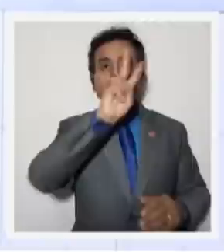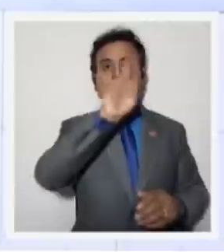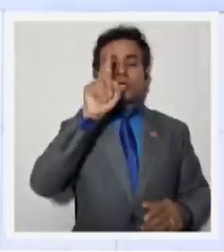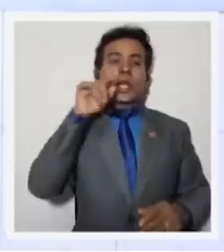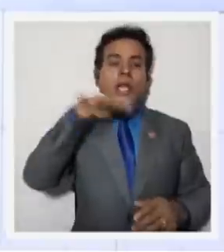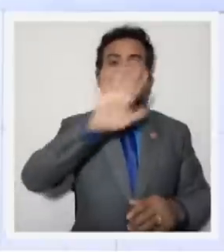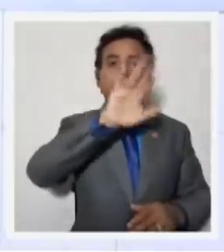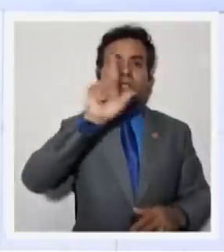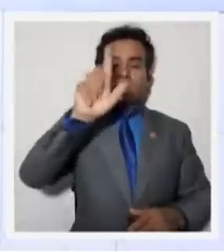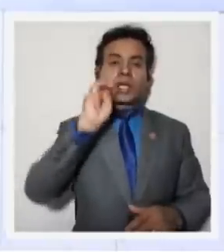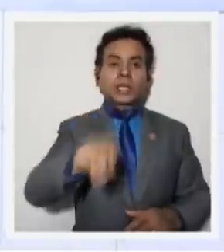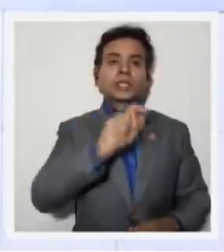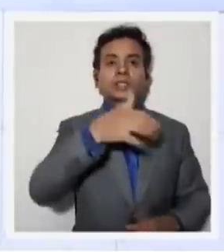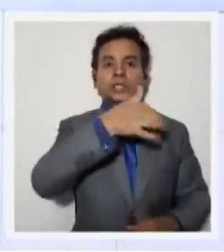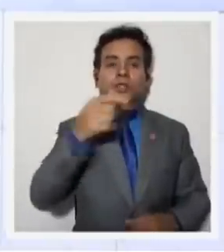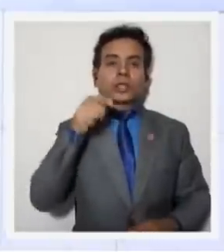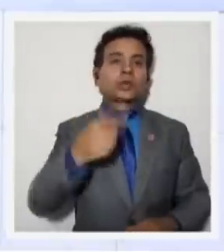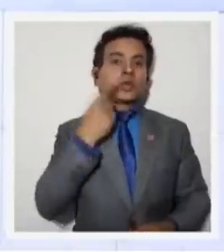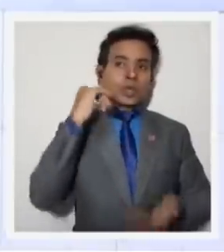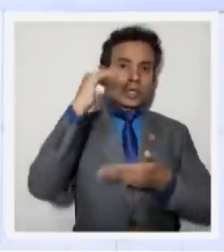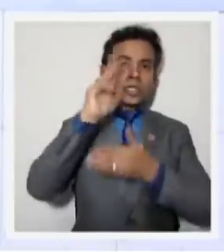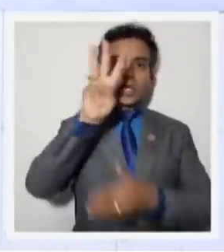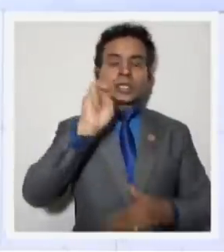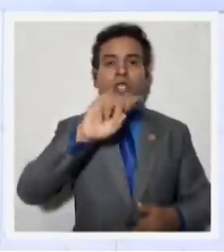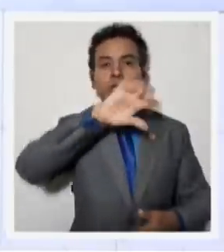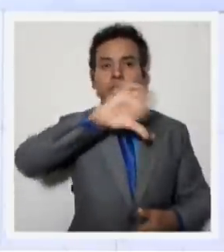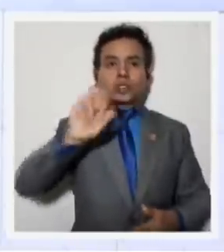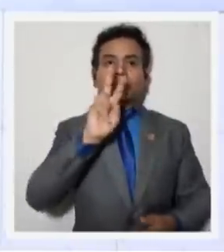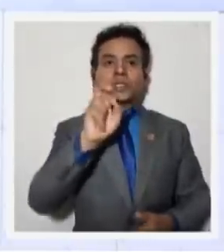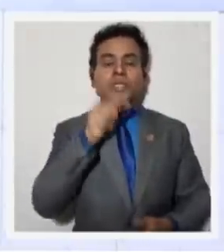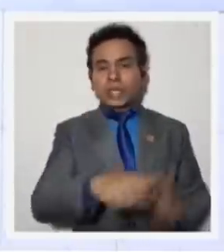ঘন্টায় সংগৃহীত হয়েছে 24,922টি এবং এ পর্যন্ত